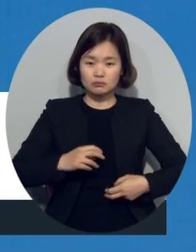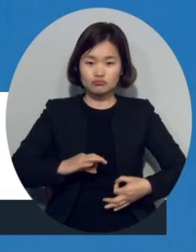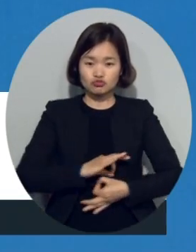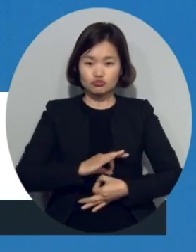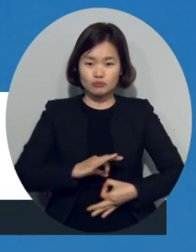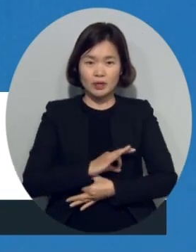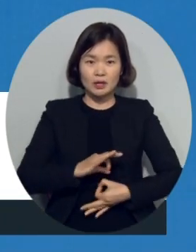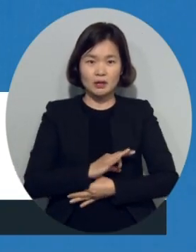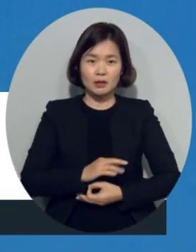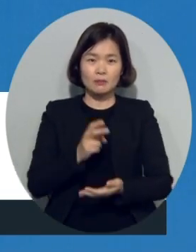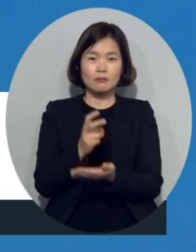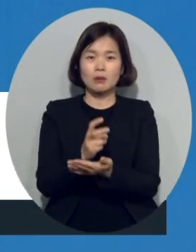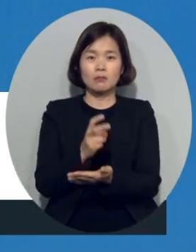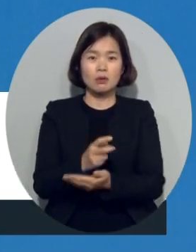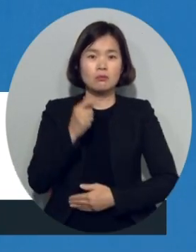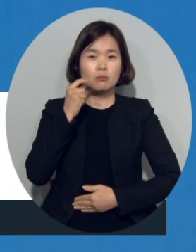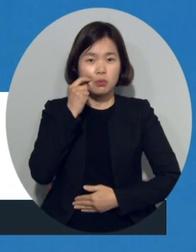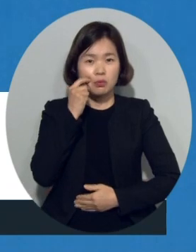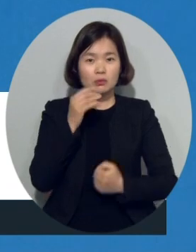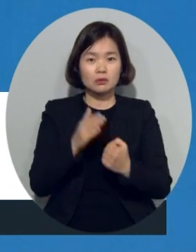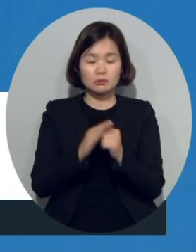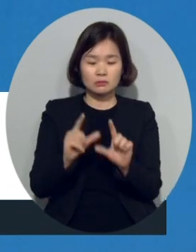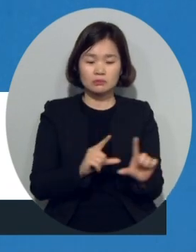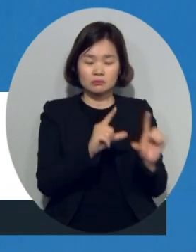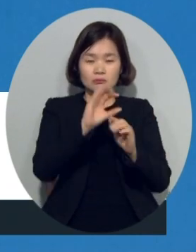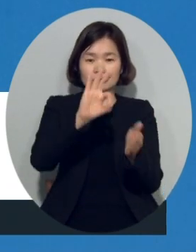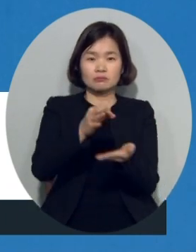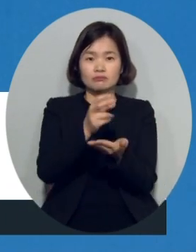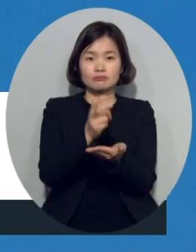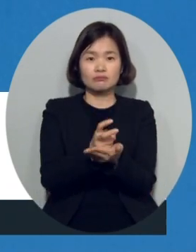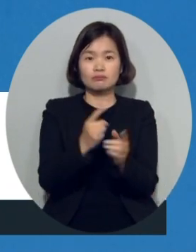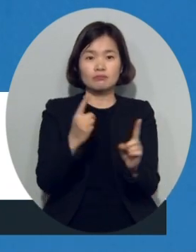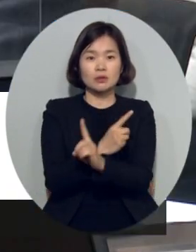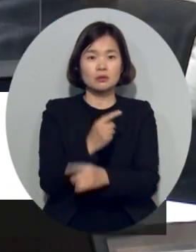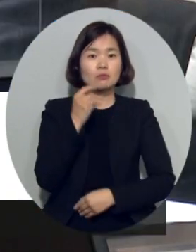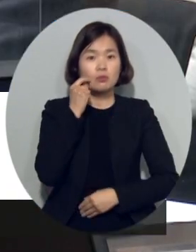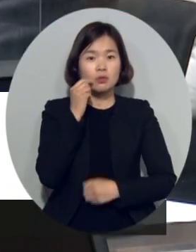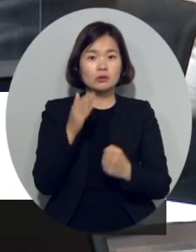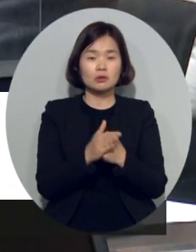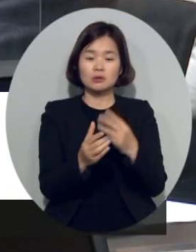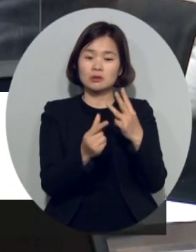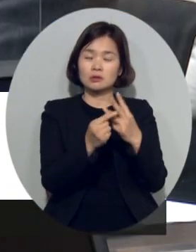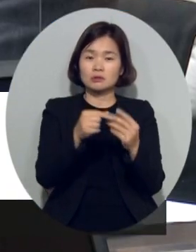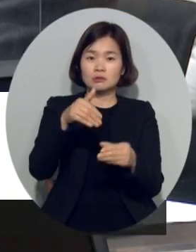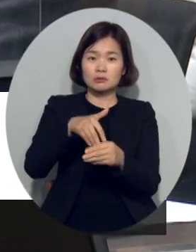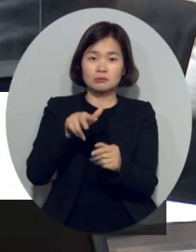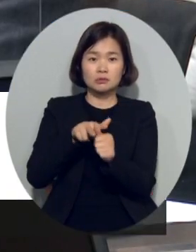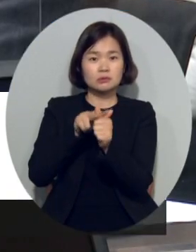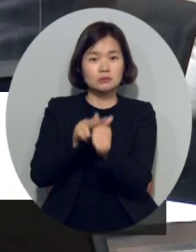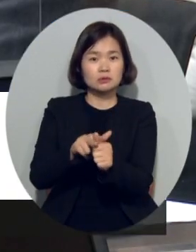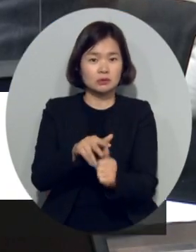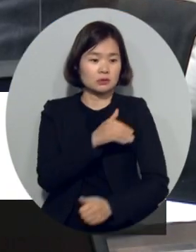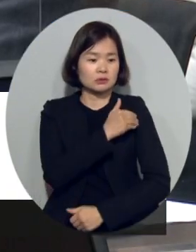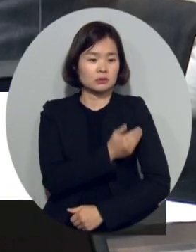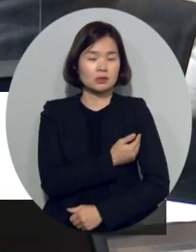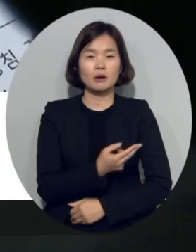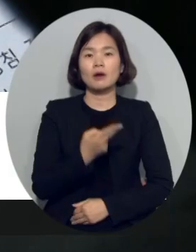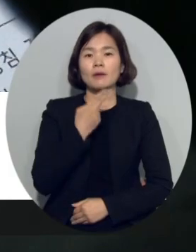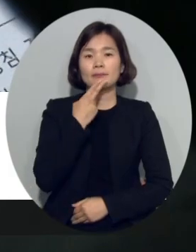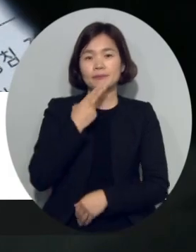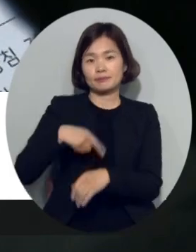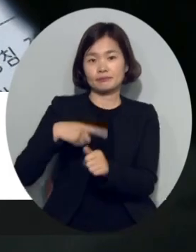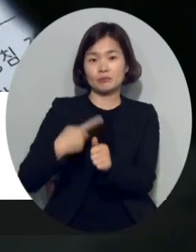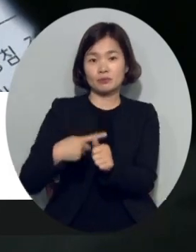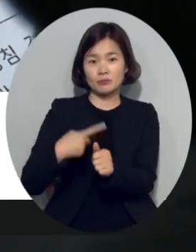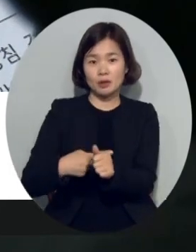면서 생활 임금 제 같은 계약을 하지 도 못했다며 3선 시장을 위한 의지와 역량이 부족하다고 비판하는